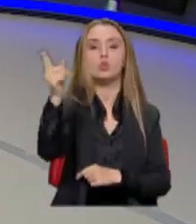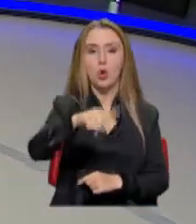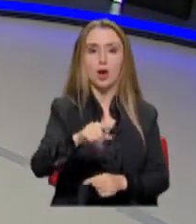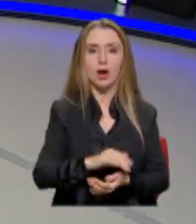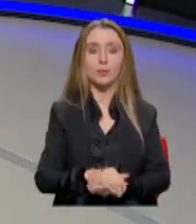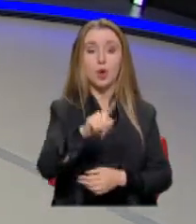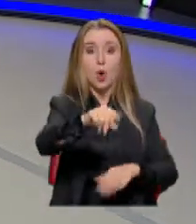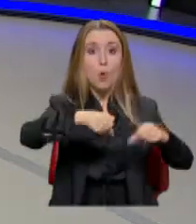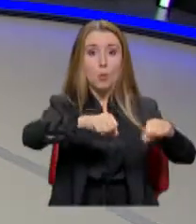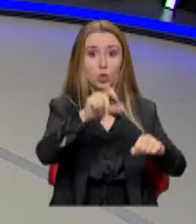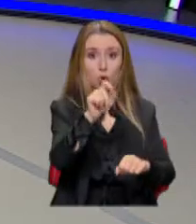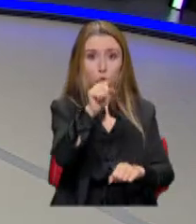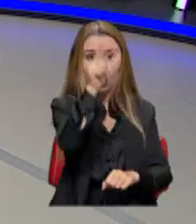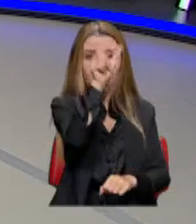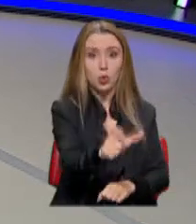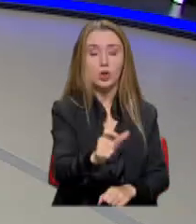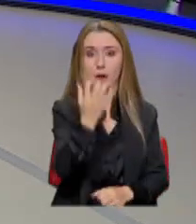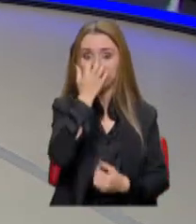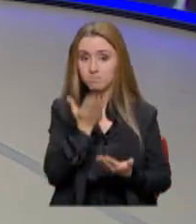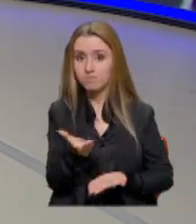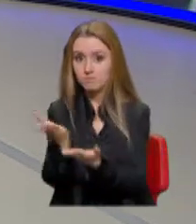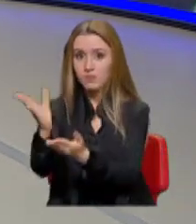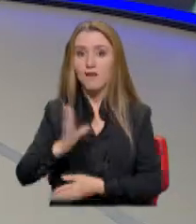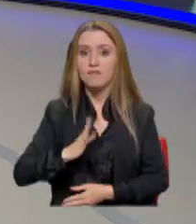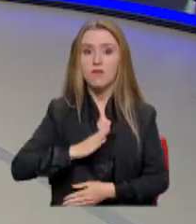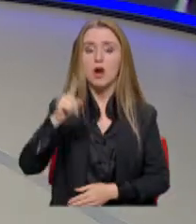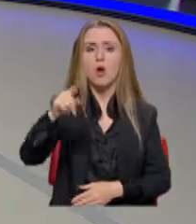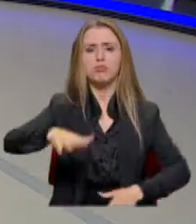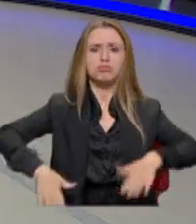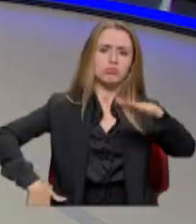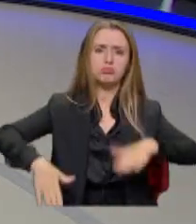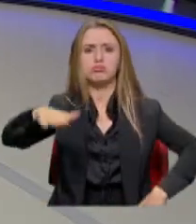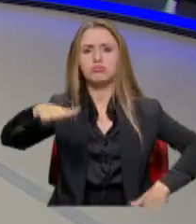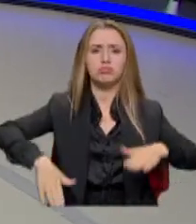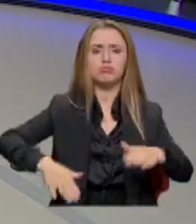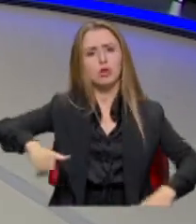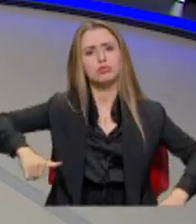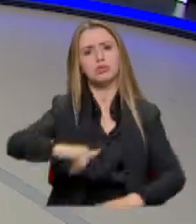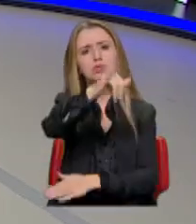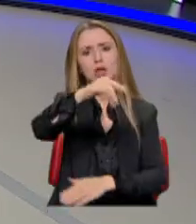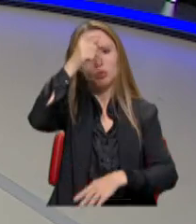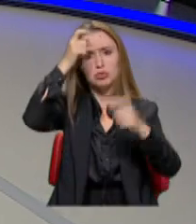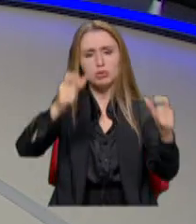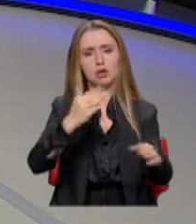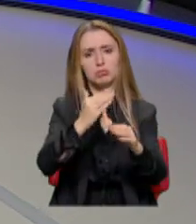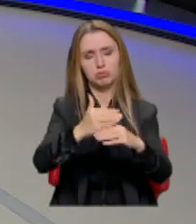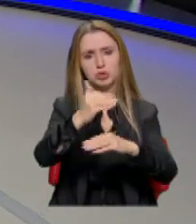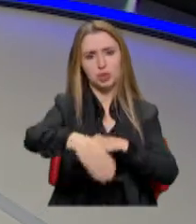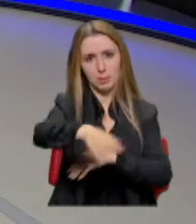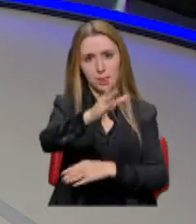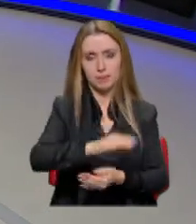omato kurye Entübe edilmişken yoğun bakımdayken elini kolunu sallayarak tarifeli uçakla ülkesine